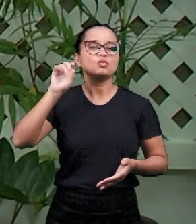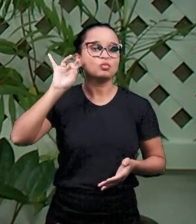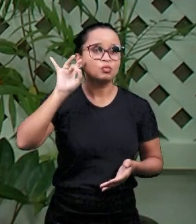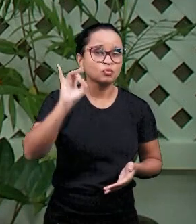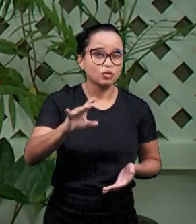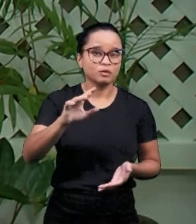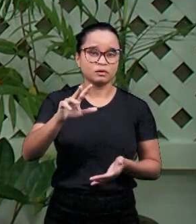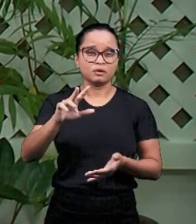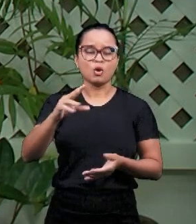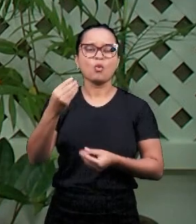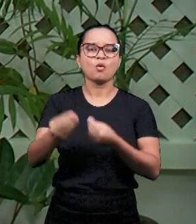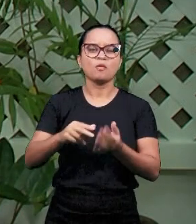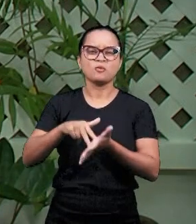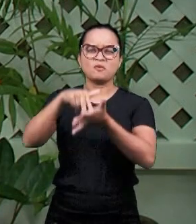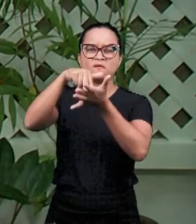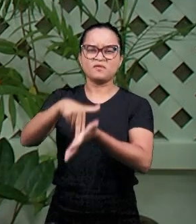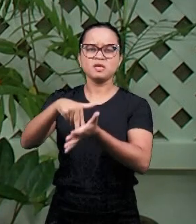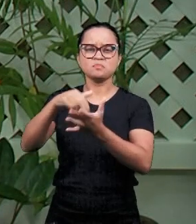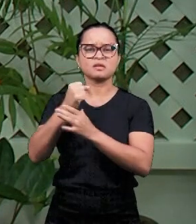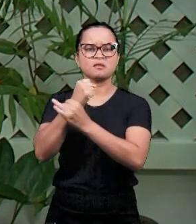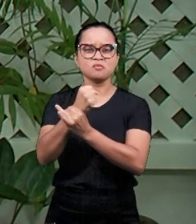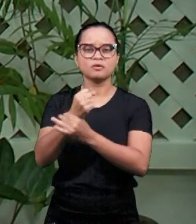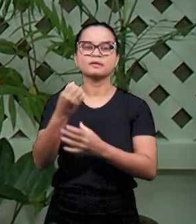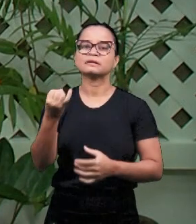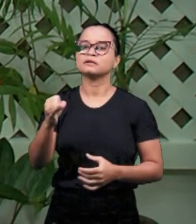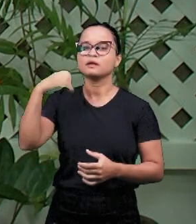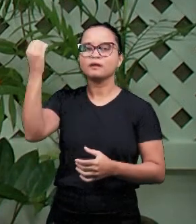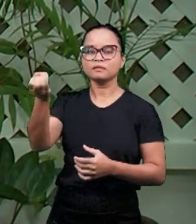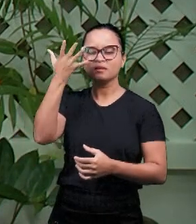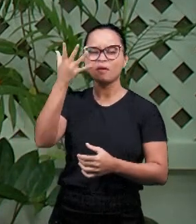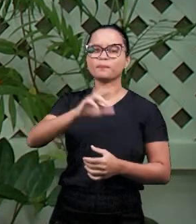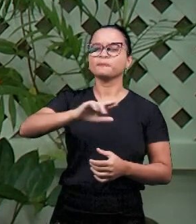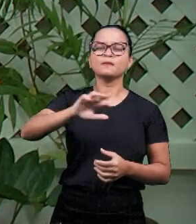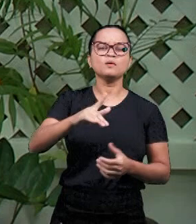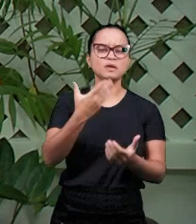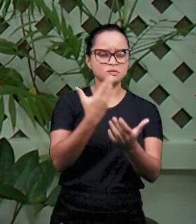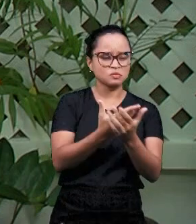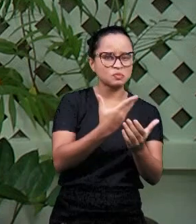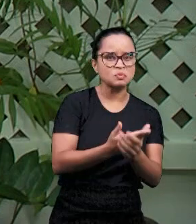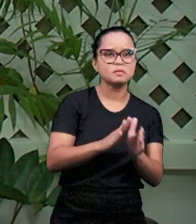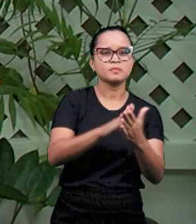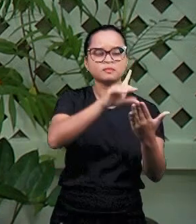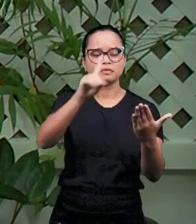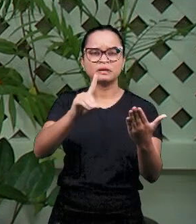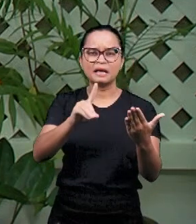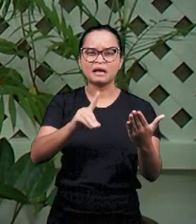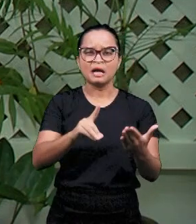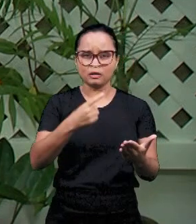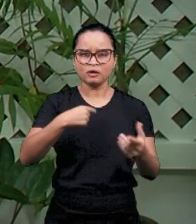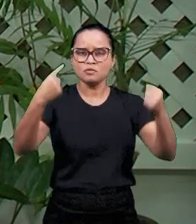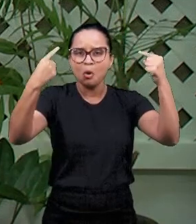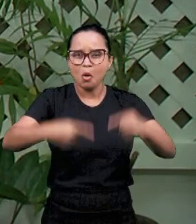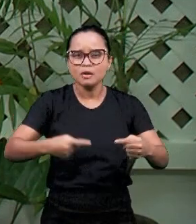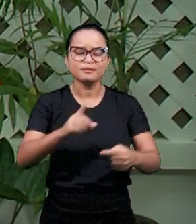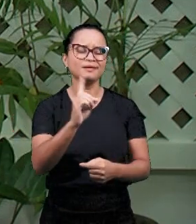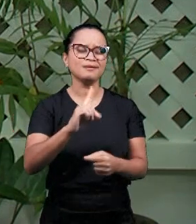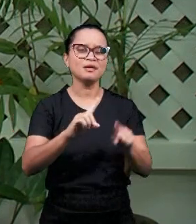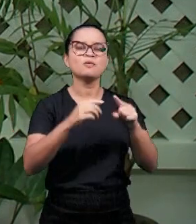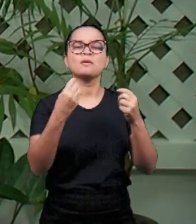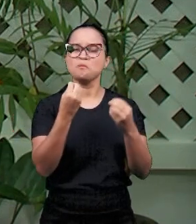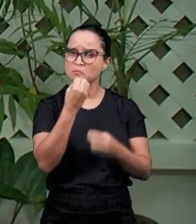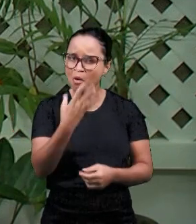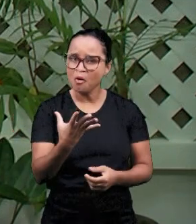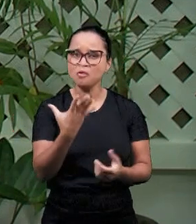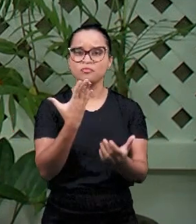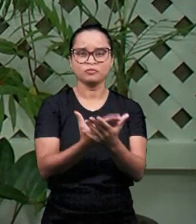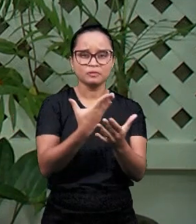que par révélation. Donc, ce n'est plus la peine de faire des petites études bibliques pour dire ceci, cela. Nous ne sommes pas contre l'étude biblique. C'est très bien,